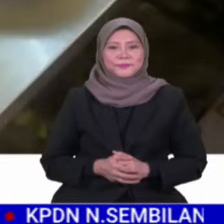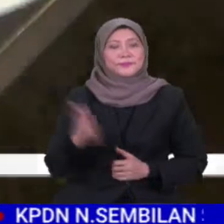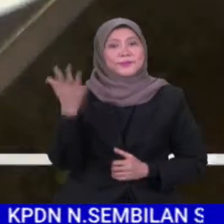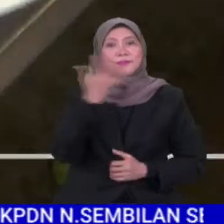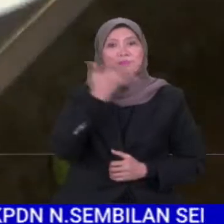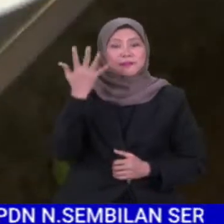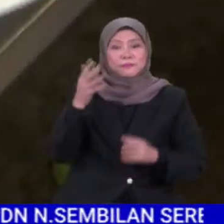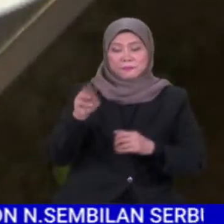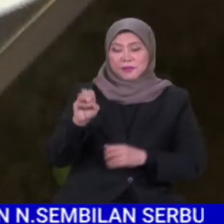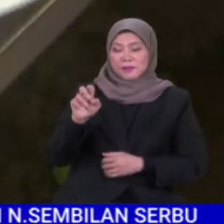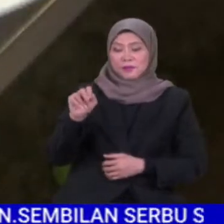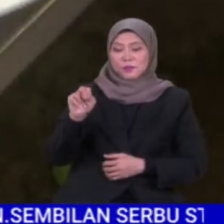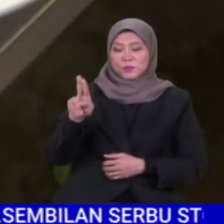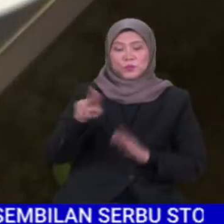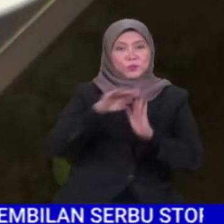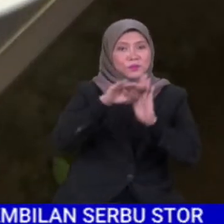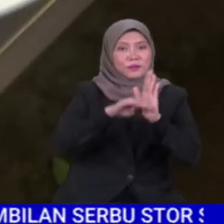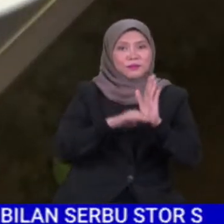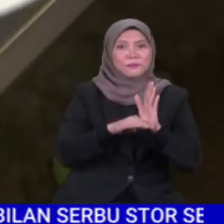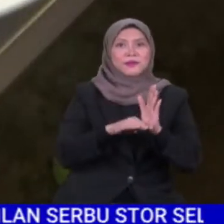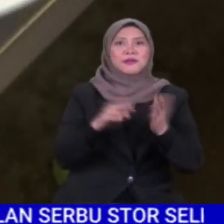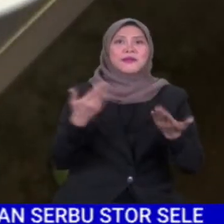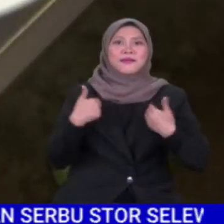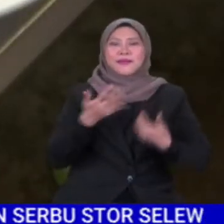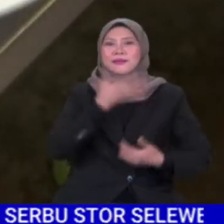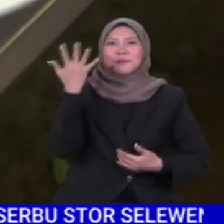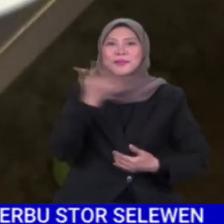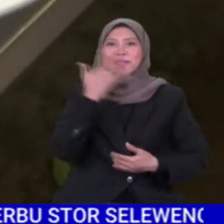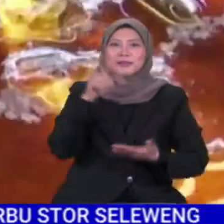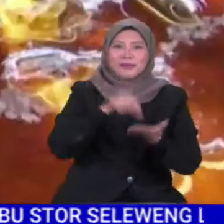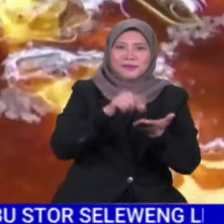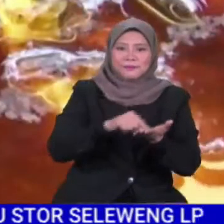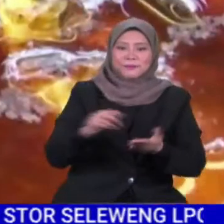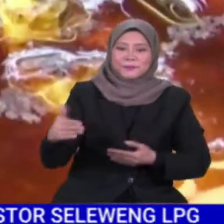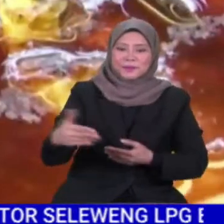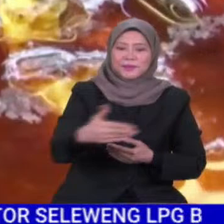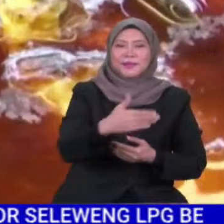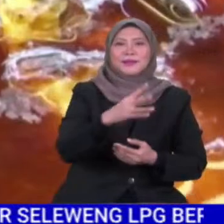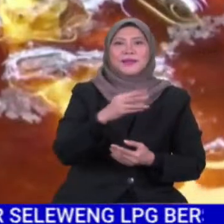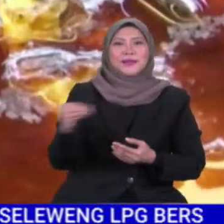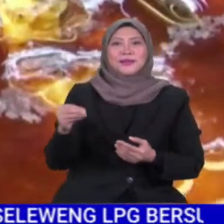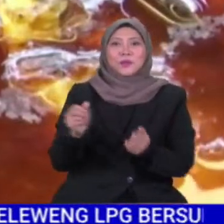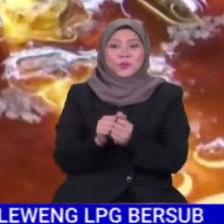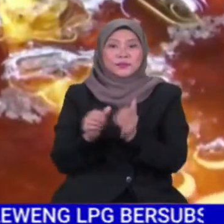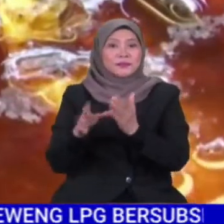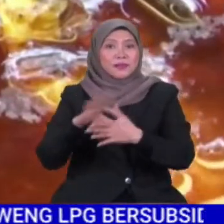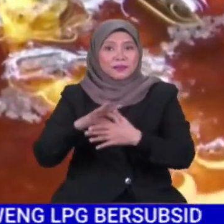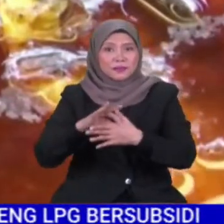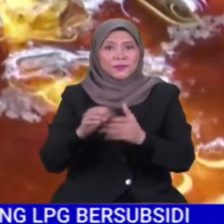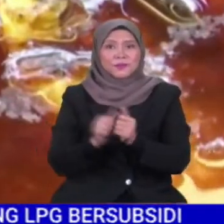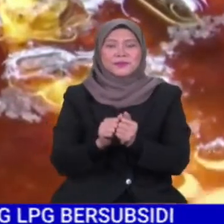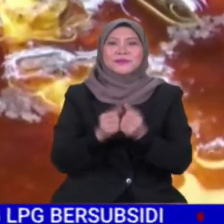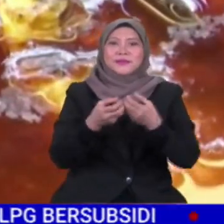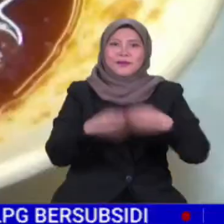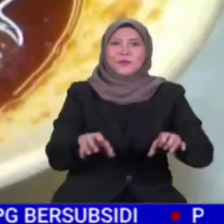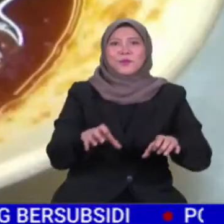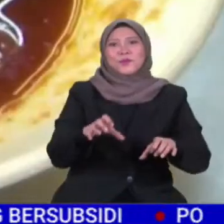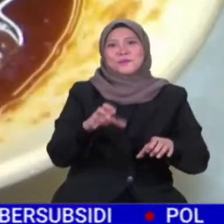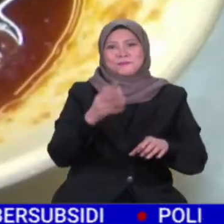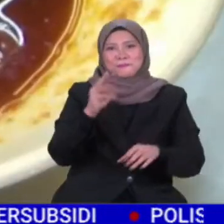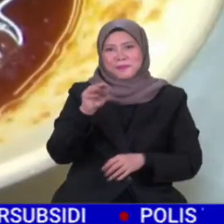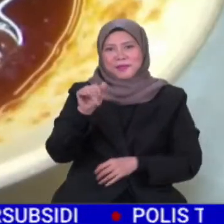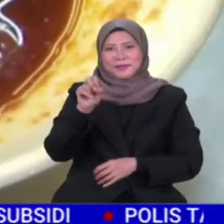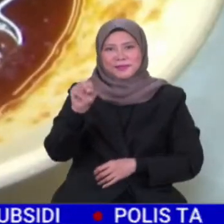Menu rahmah di restorannya menyediakan set hidangan asam pedas ayam, ikan kembung atau tetel bersama nasi, sayur dan telur masin.